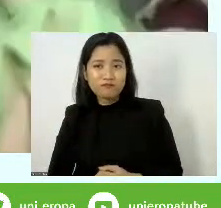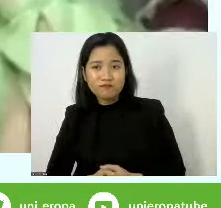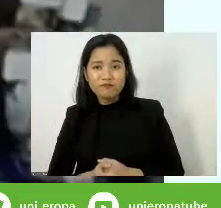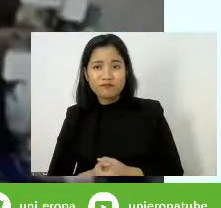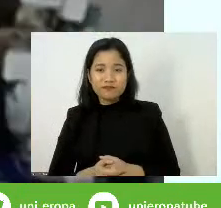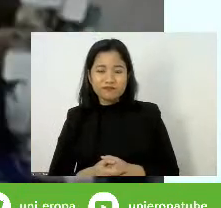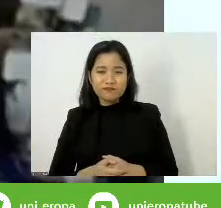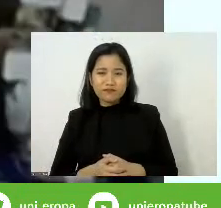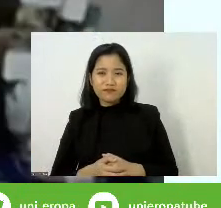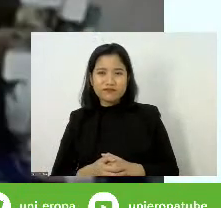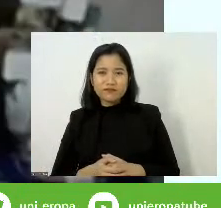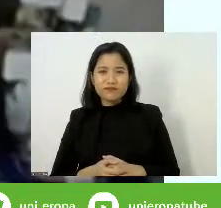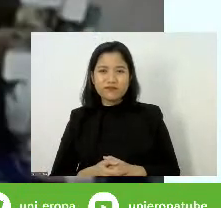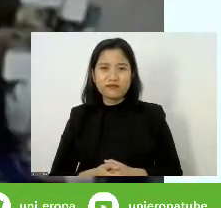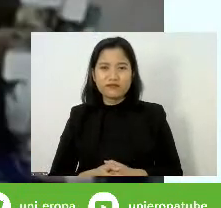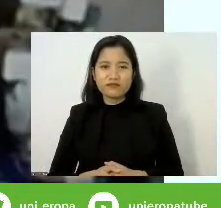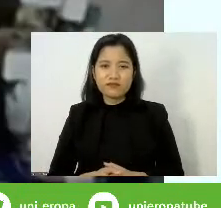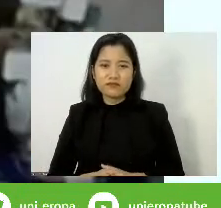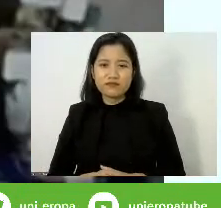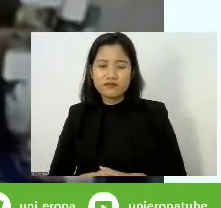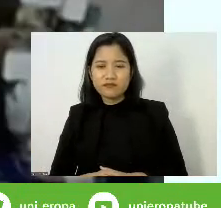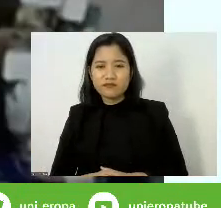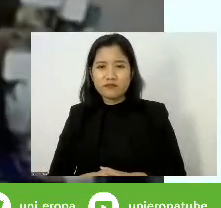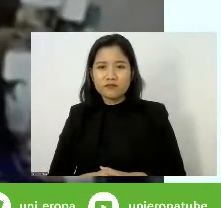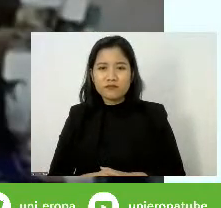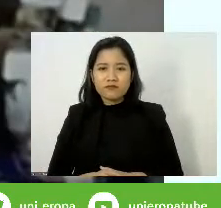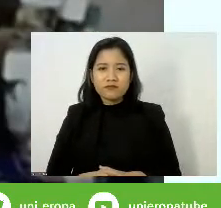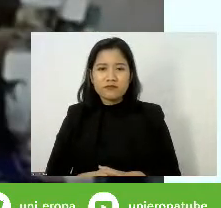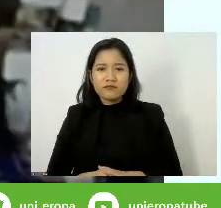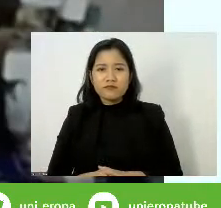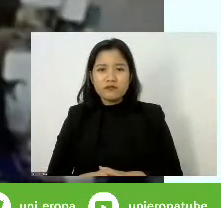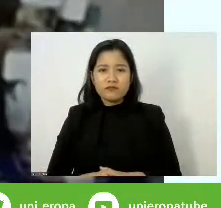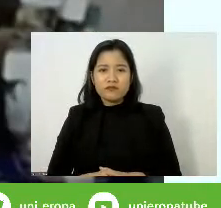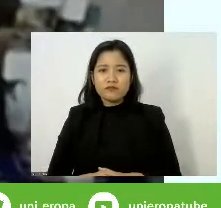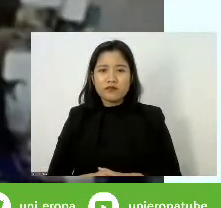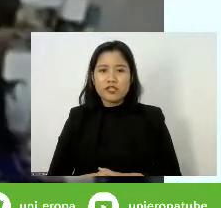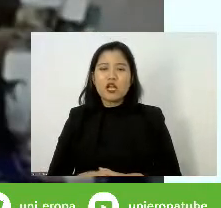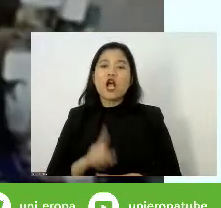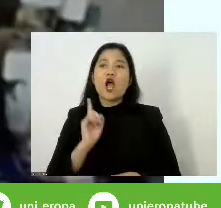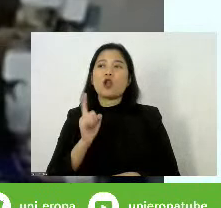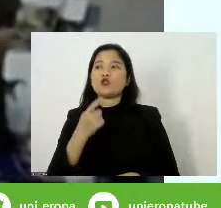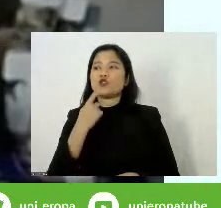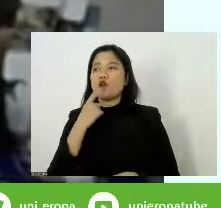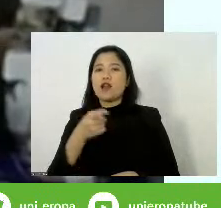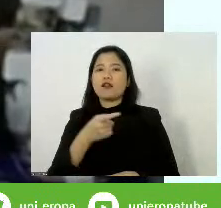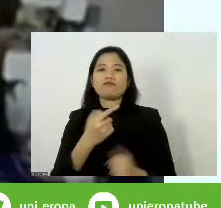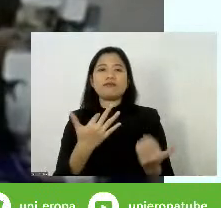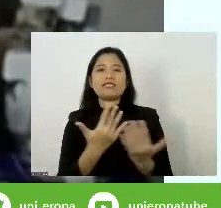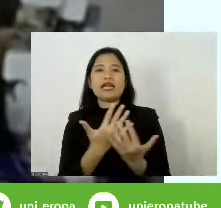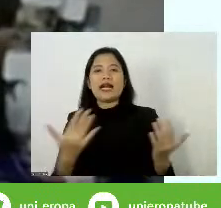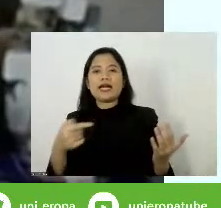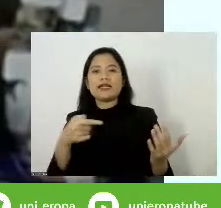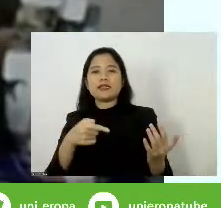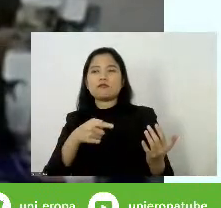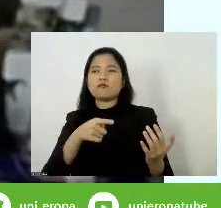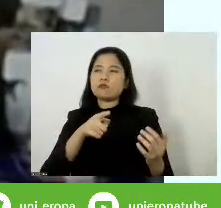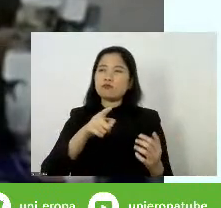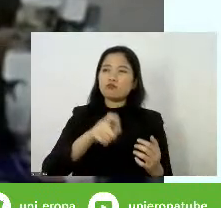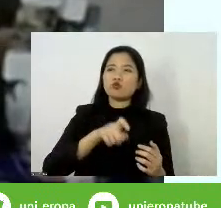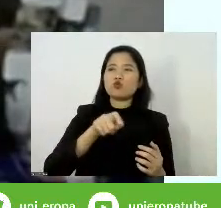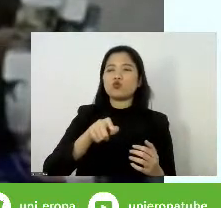Hahaha oke untuk marketnya sendiri masih perlu